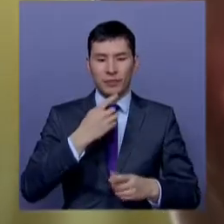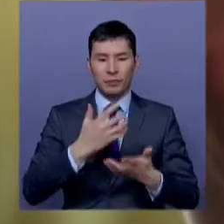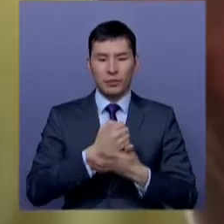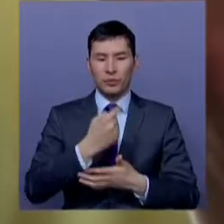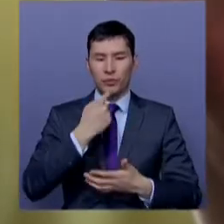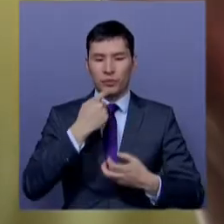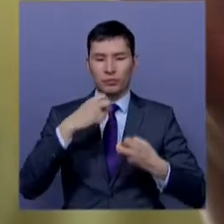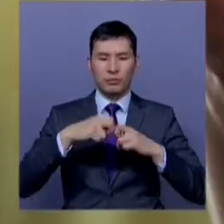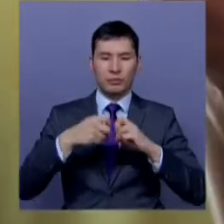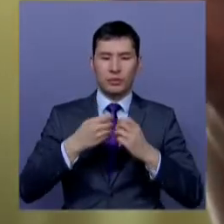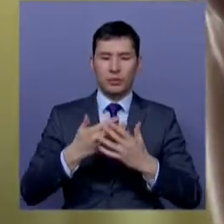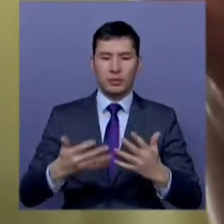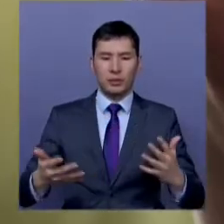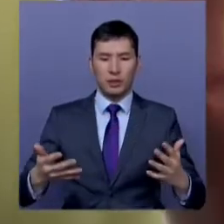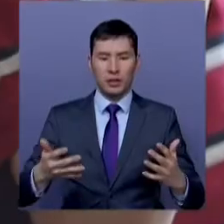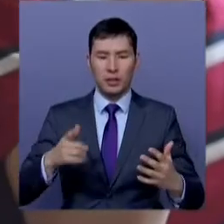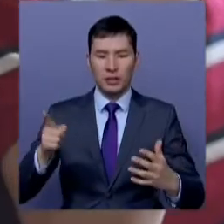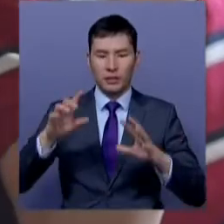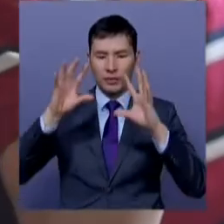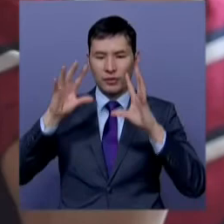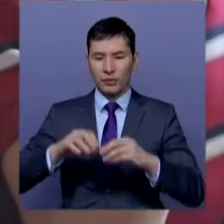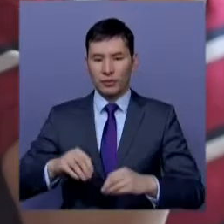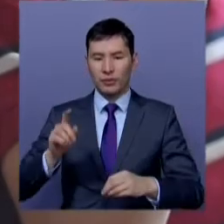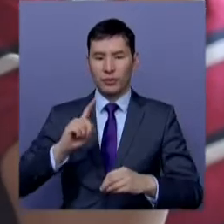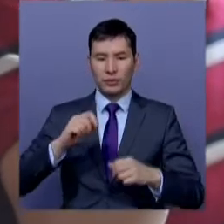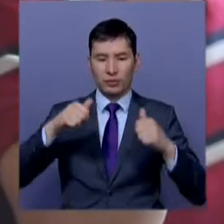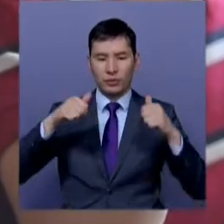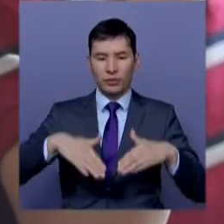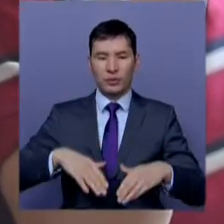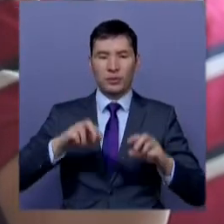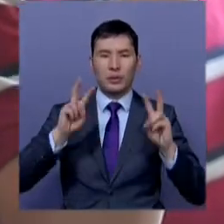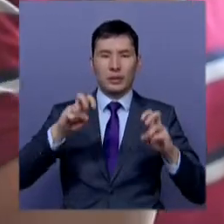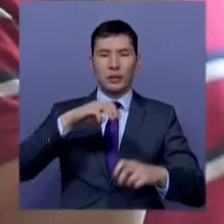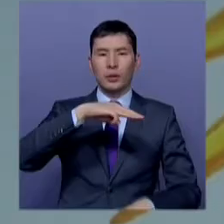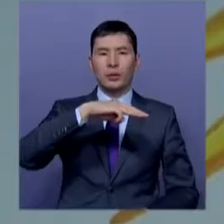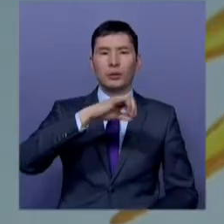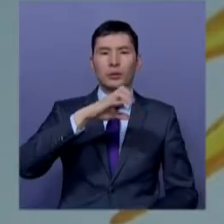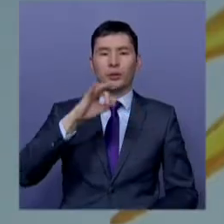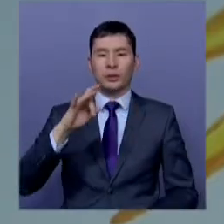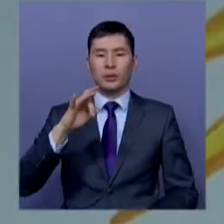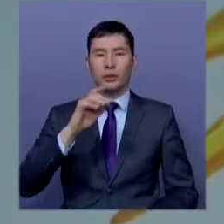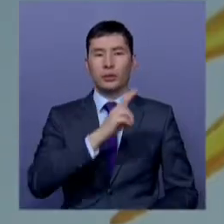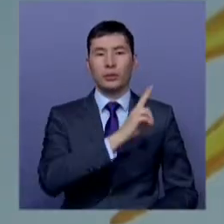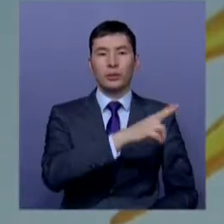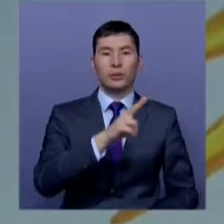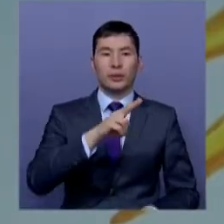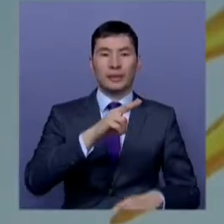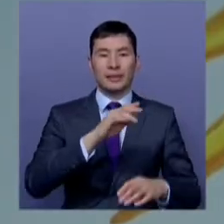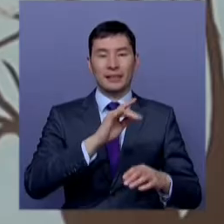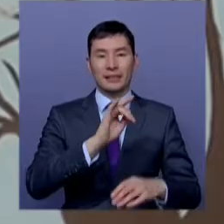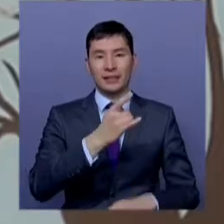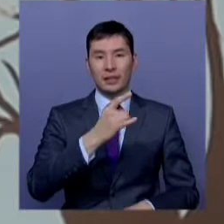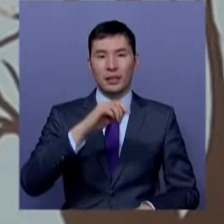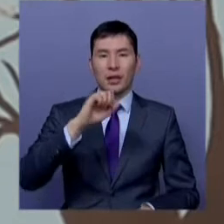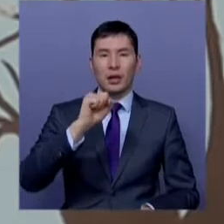қиындықтар туындаған. Сондықтан Лейла бәрін тастап тьютор болуға шешім қабылдайды. Енді ол аутизмге шалдыққан балаларға инклюзивті білім беріп жүр.